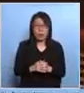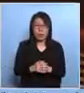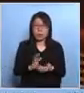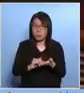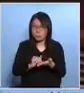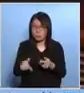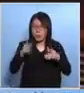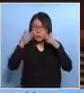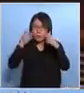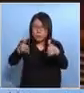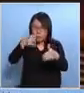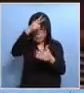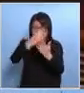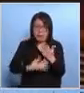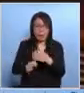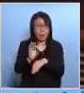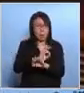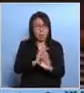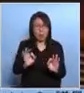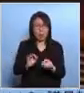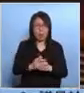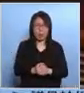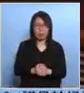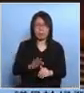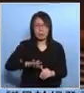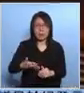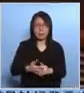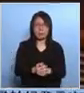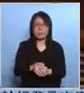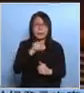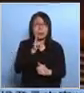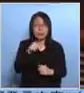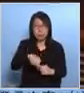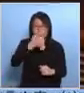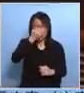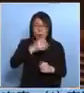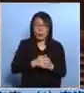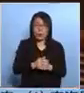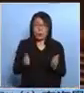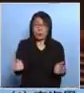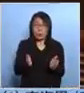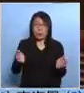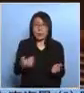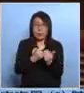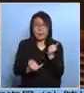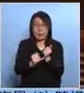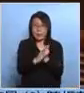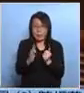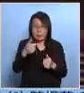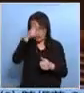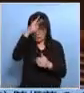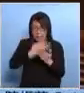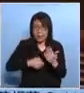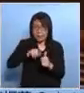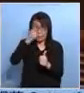明顯方向的政策，但是如果香港是一個鼓勵生育的政策是行